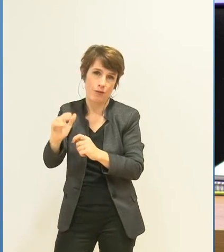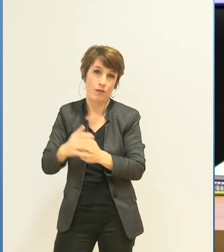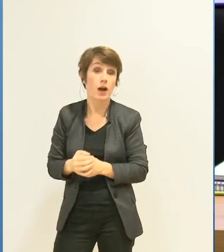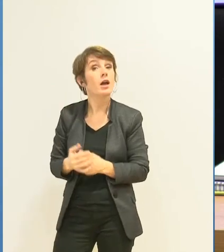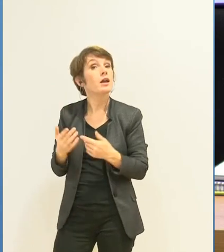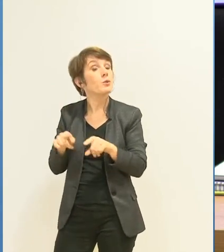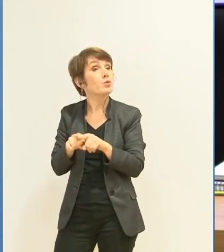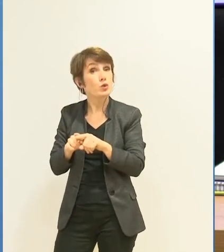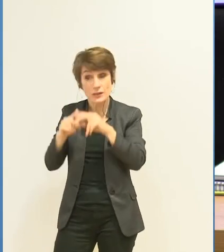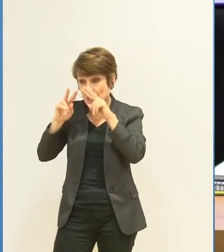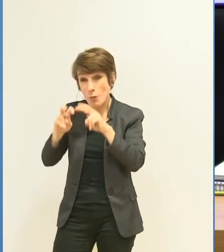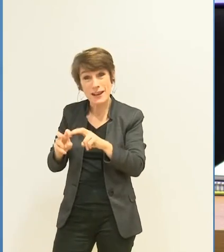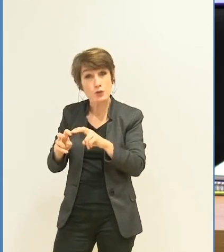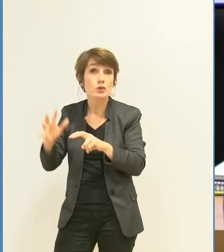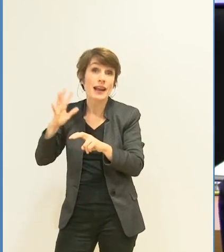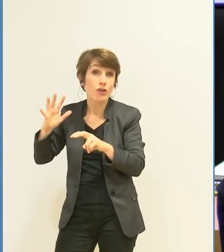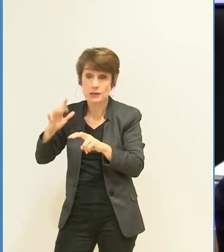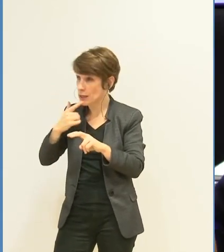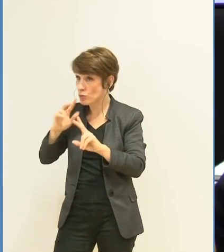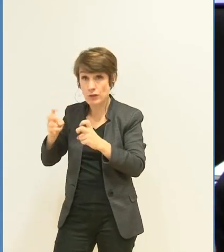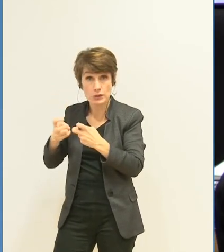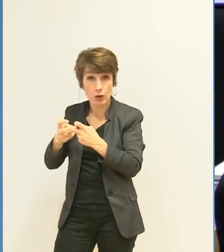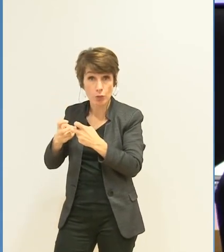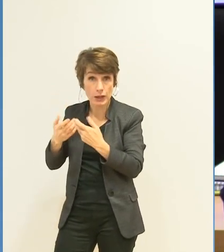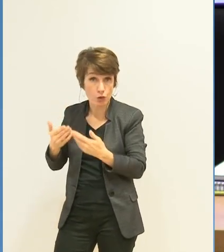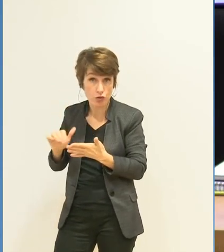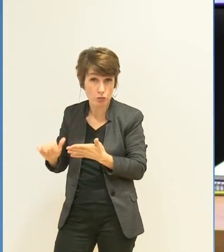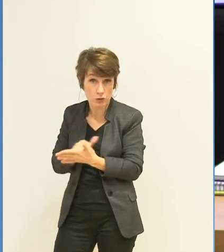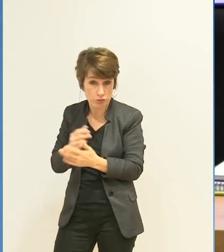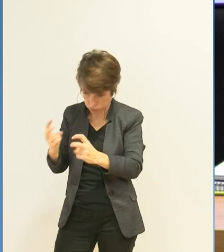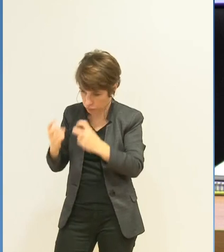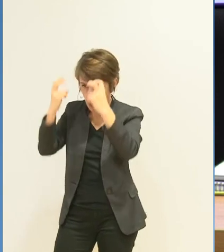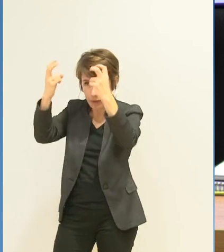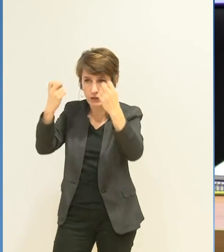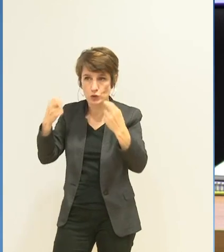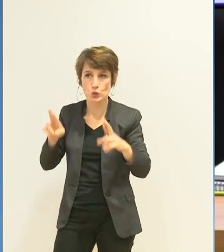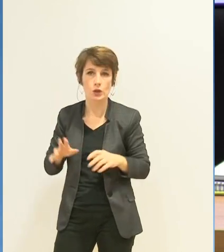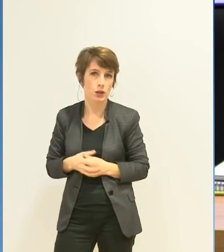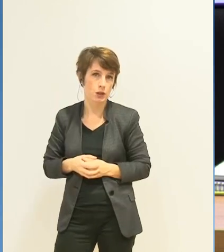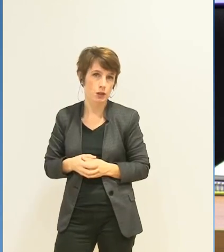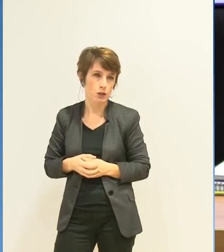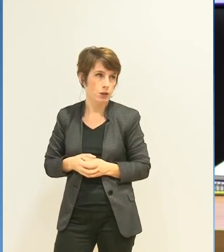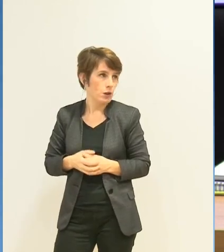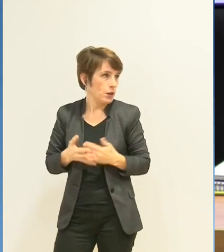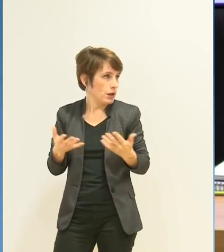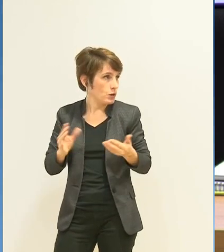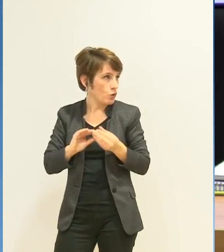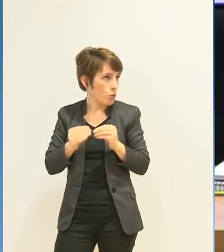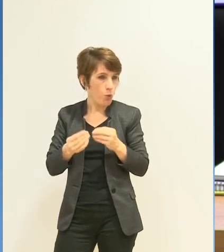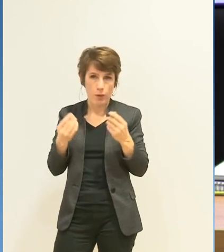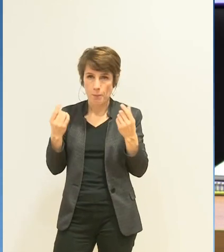il j'ai vu l'inflation et donc en fait il ya là aussi une impasse budgétaire